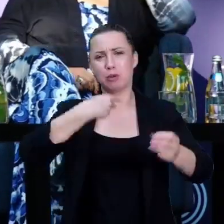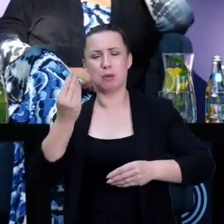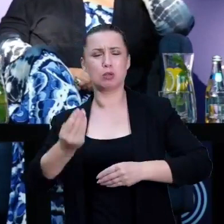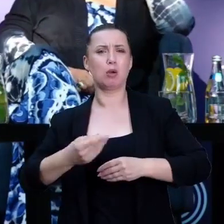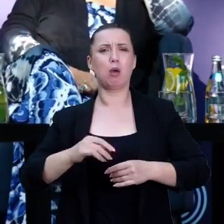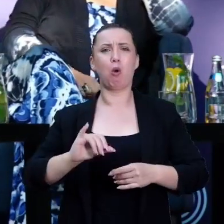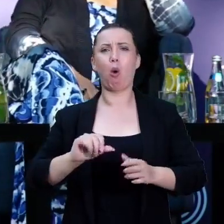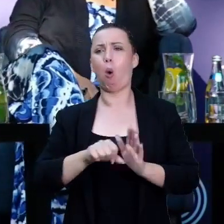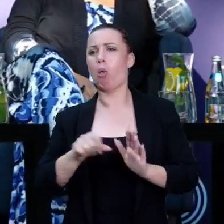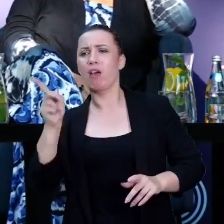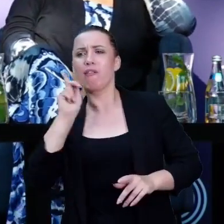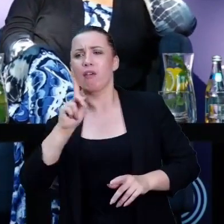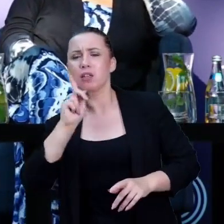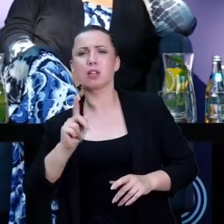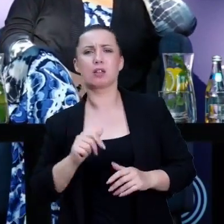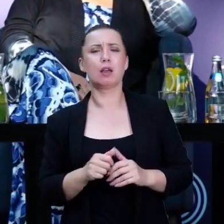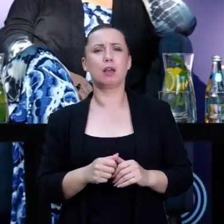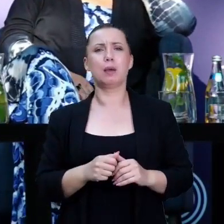kobietą,